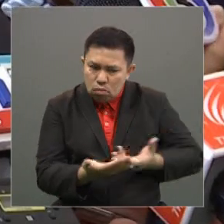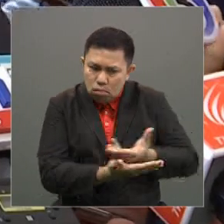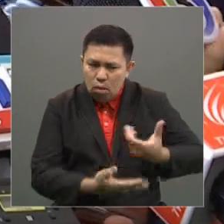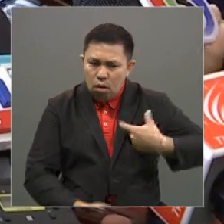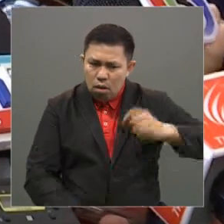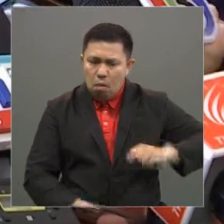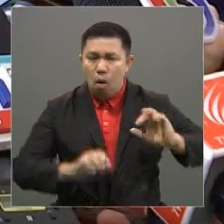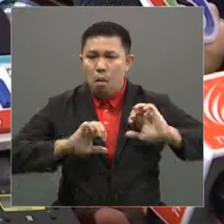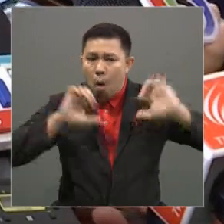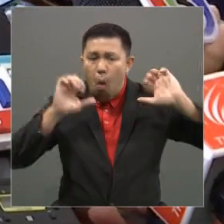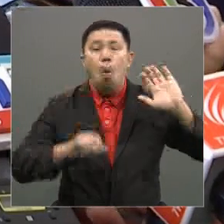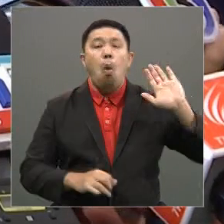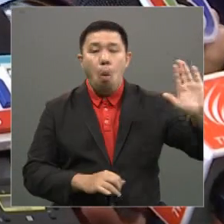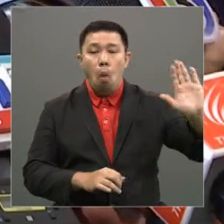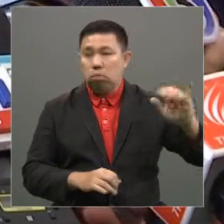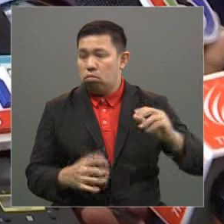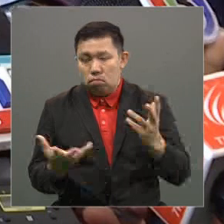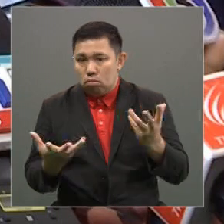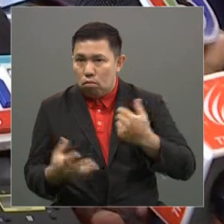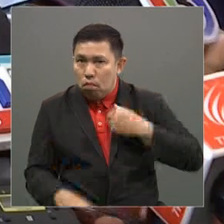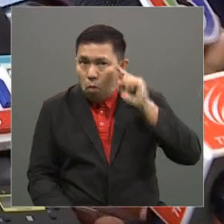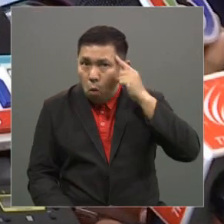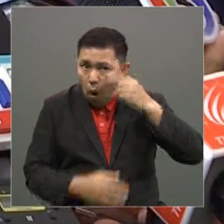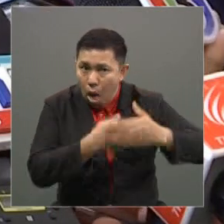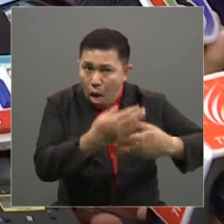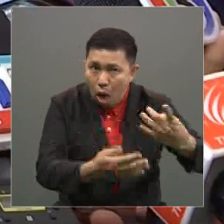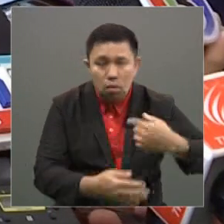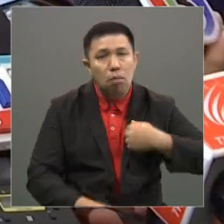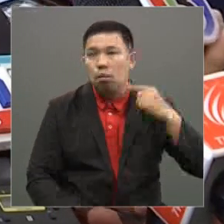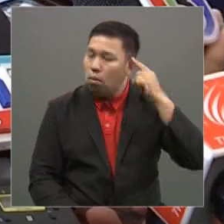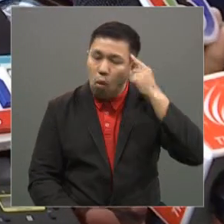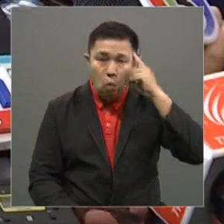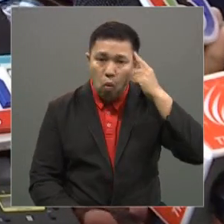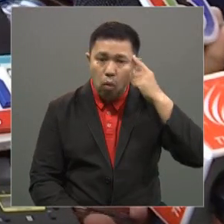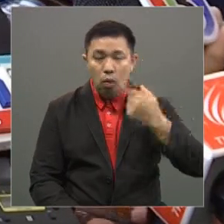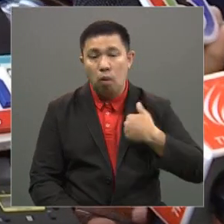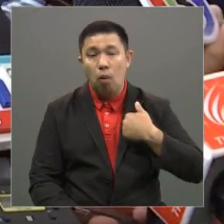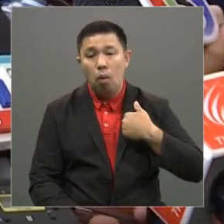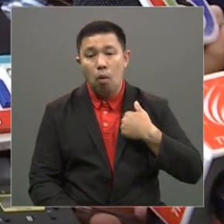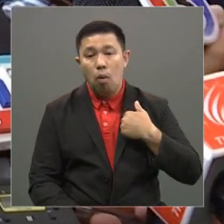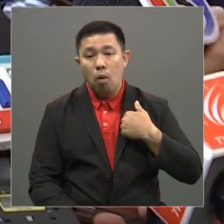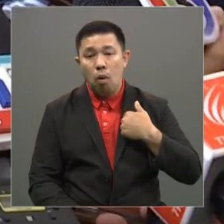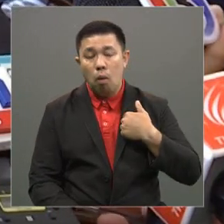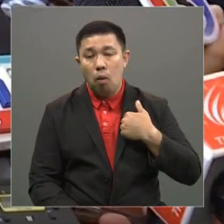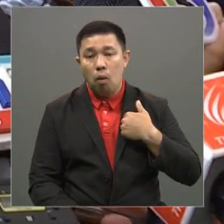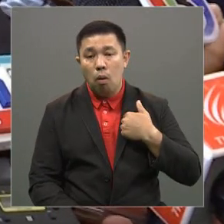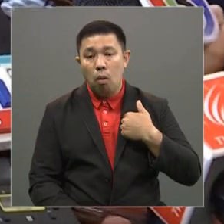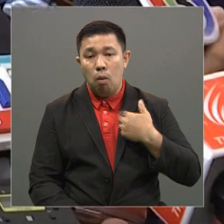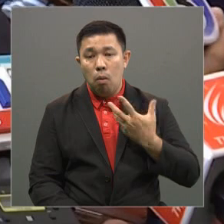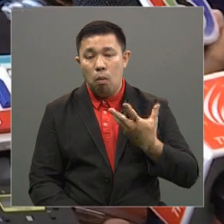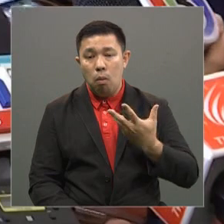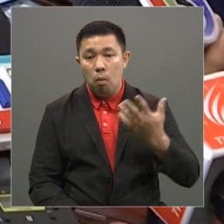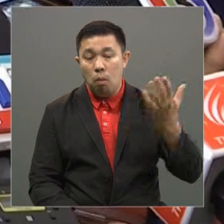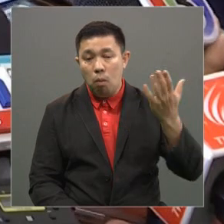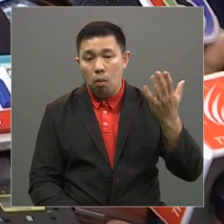คะซึ่งก็ยังไม่ทราบเลยว่าจะเป็นยังไงต่อไปแต่ว่าก็เคยที่ทางได้